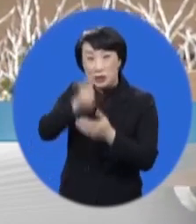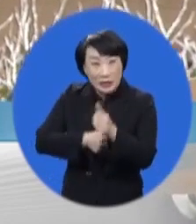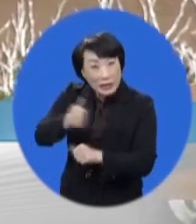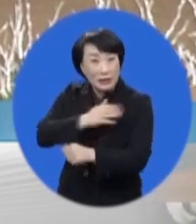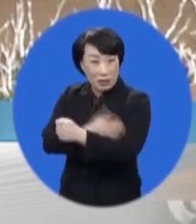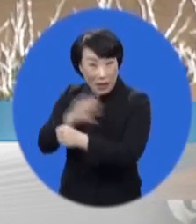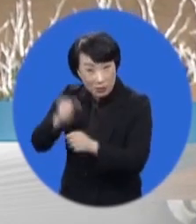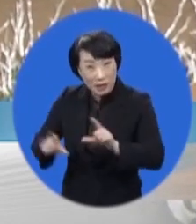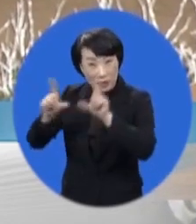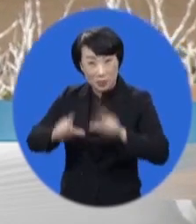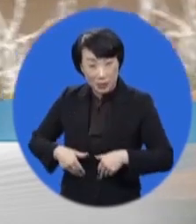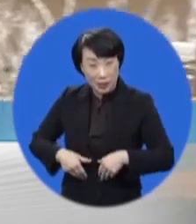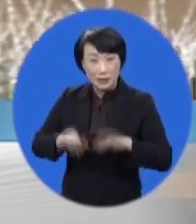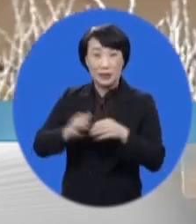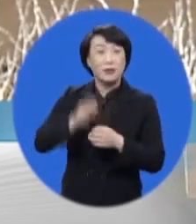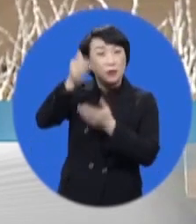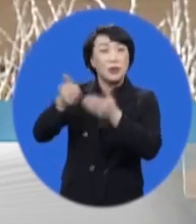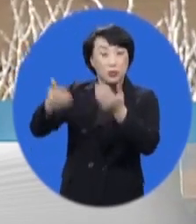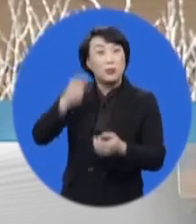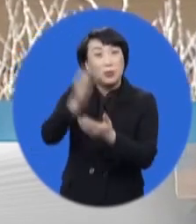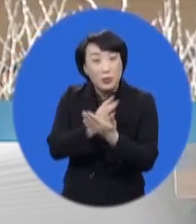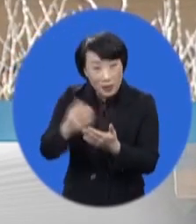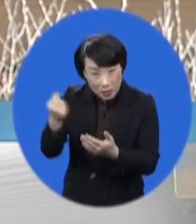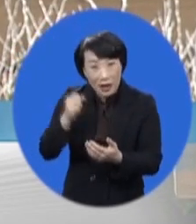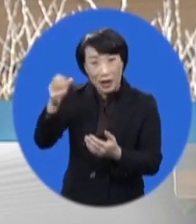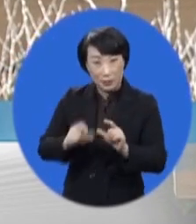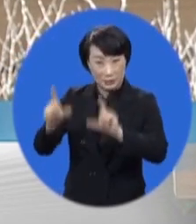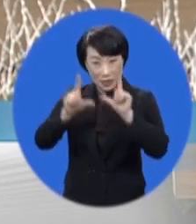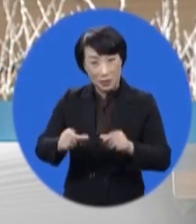능력으로 살아. 성령이 주시는 분별력으로 살아.